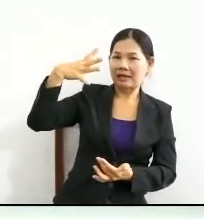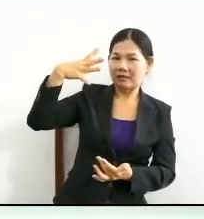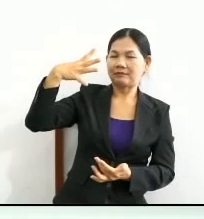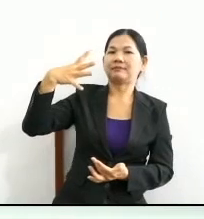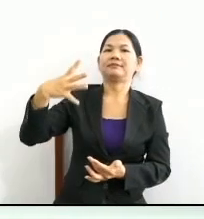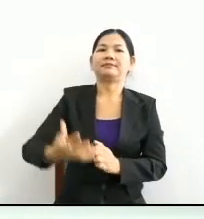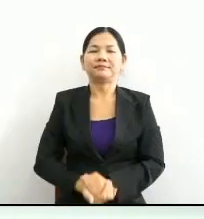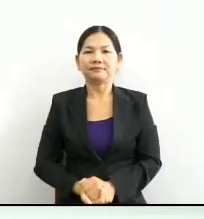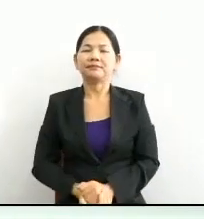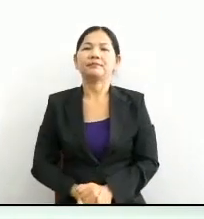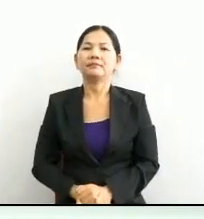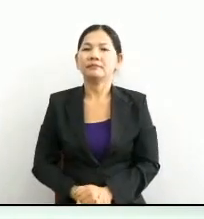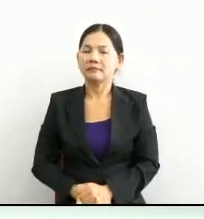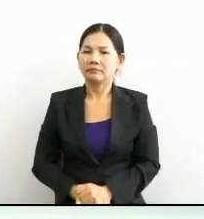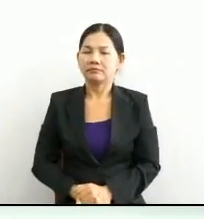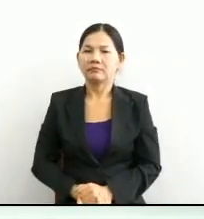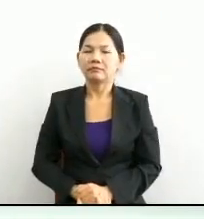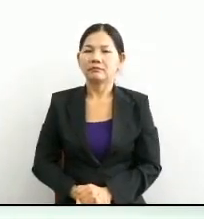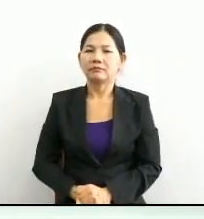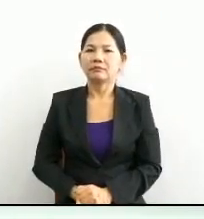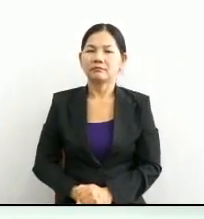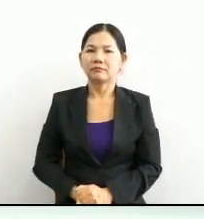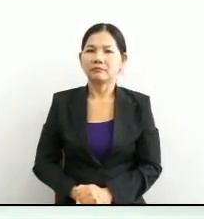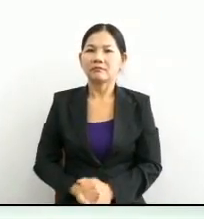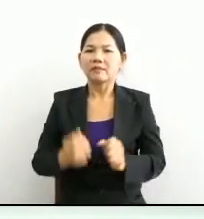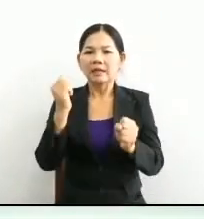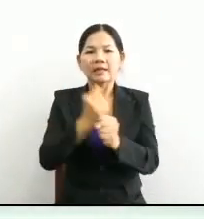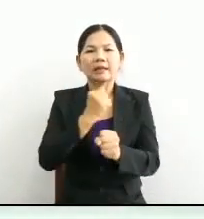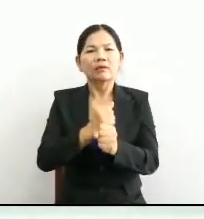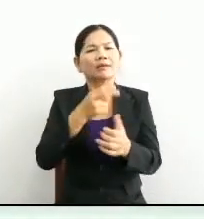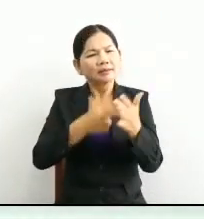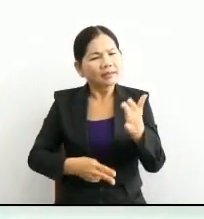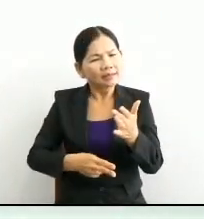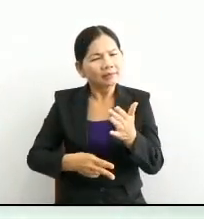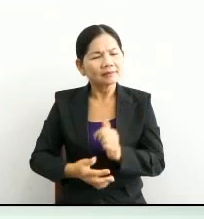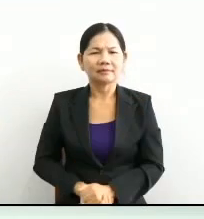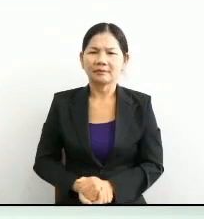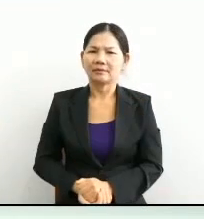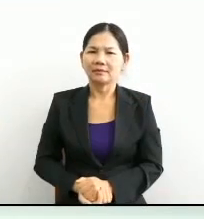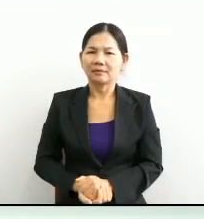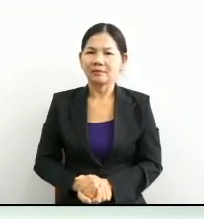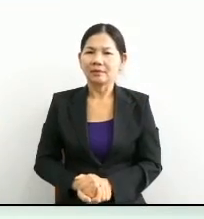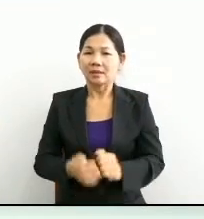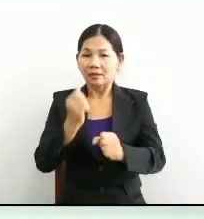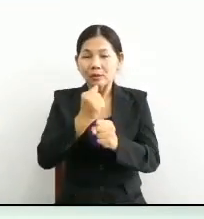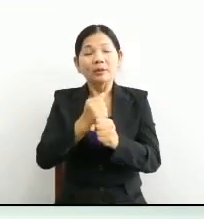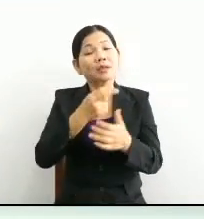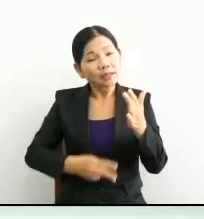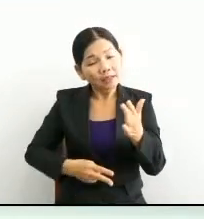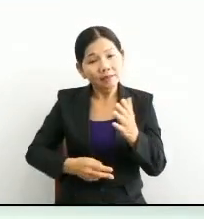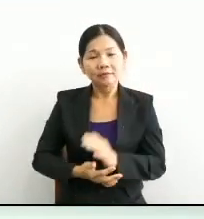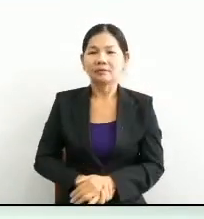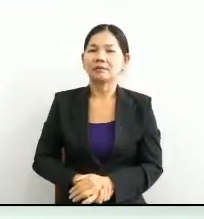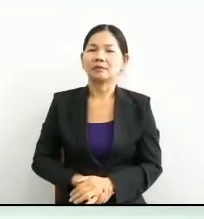bồn nè miến rẻ à tật nhưng chẳng ta bộ quát vô ấy ạ con ông sẽ rừng môn nắng con ông ạ ta bọn nán rừng môn nắng ta bộ quát vô ấy